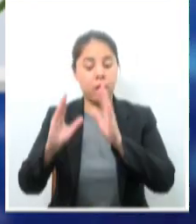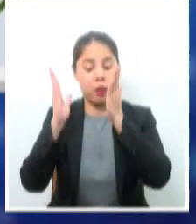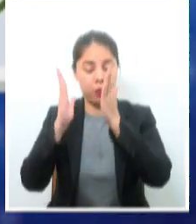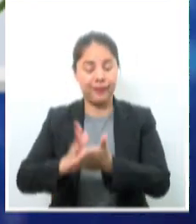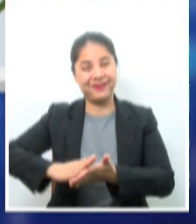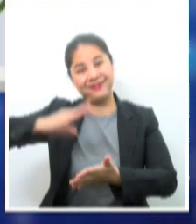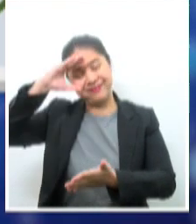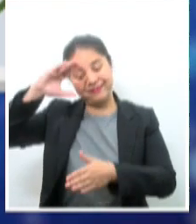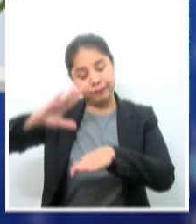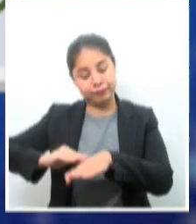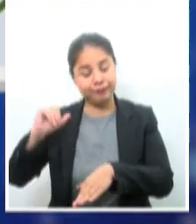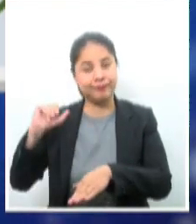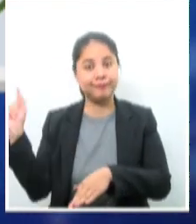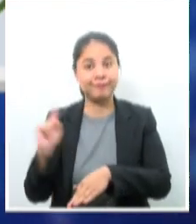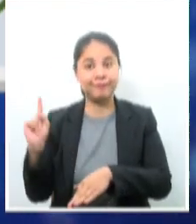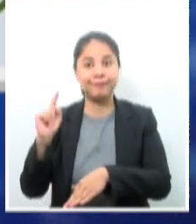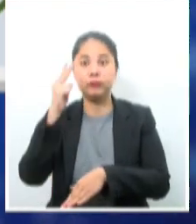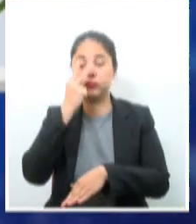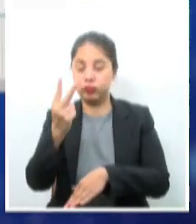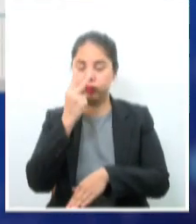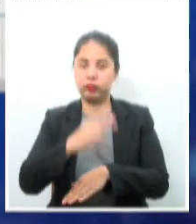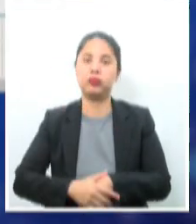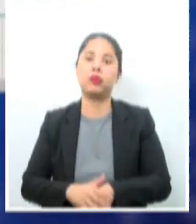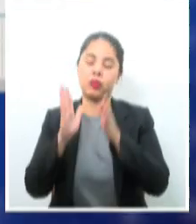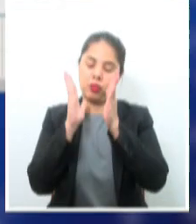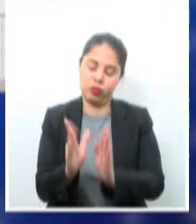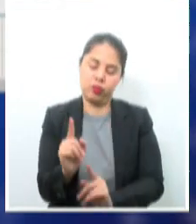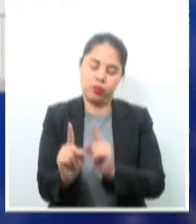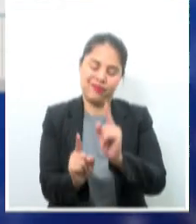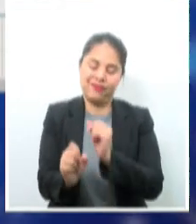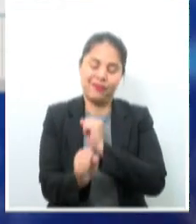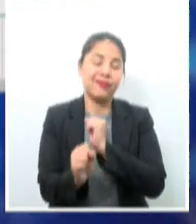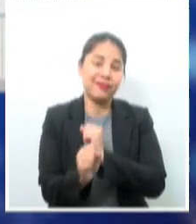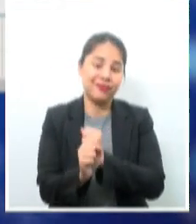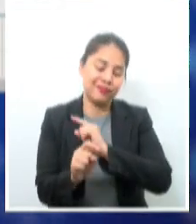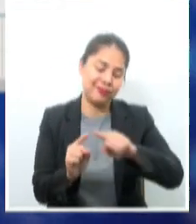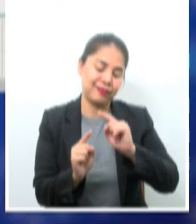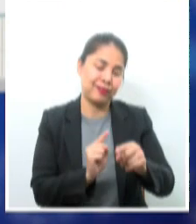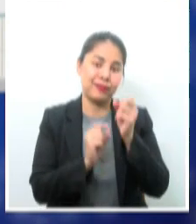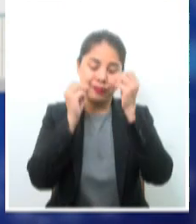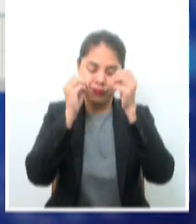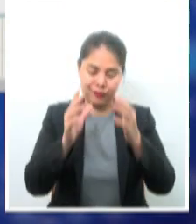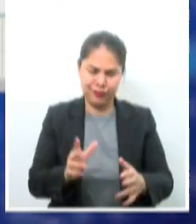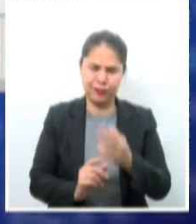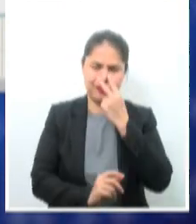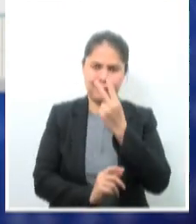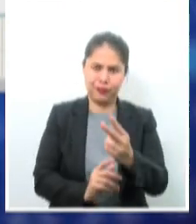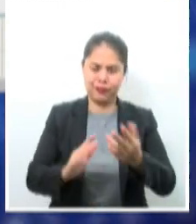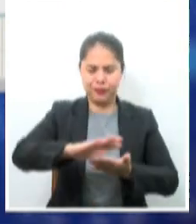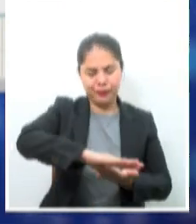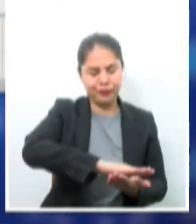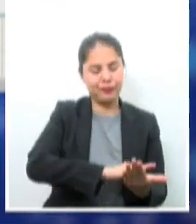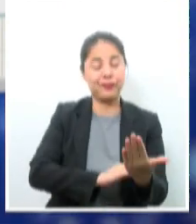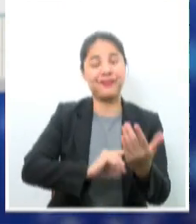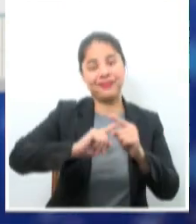ามารถพิเศษด้านใดบ้างหลังจากที่ผู้เรียนเนี่ยนะครับได้ดำเนินการประเมินเรียบร้อยแล้ว คุณครูเองก็สามารถที่จะดาวน์โหลดรายงานต่างๆ